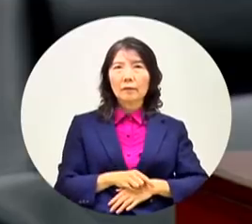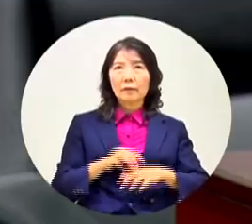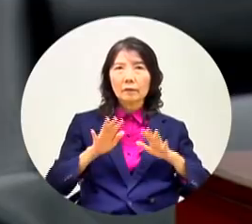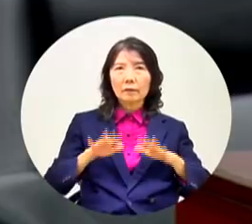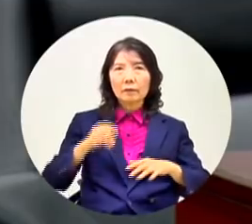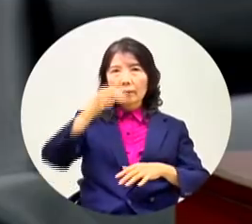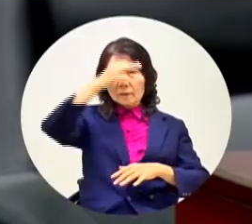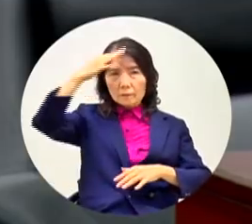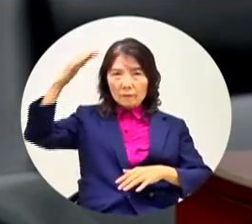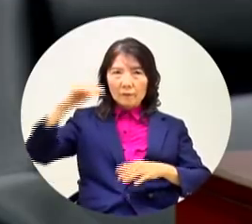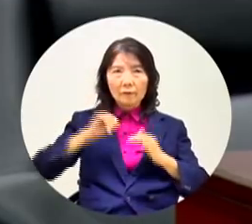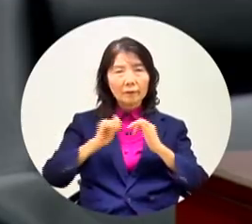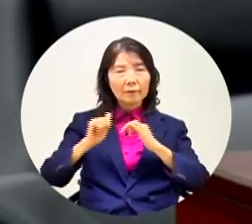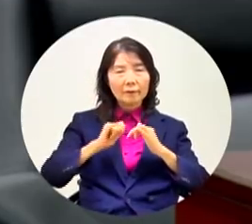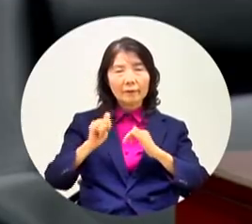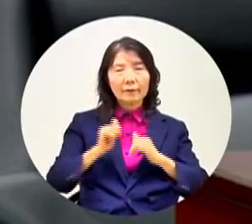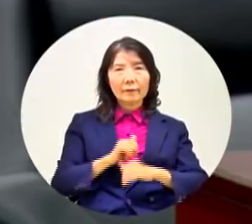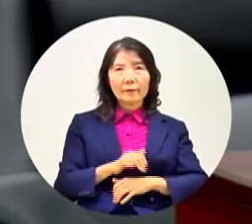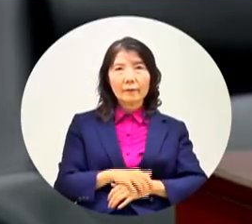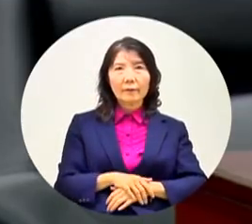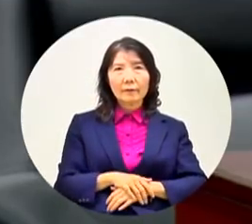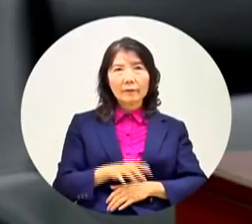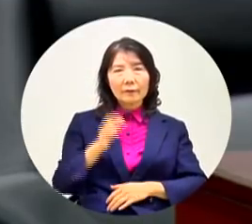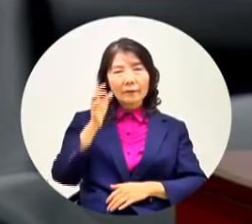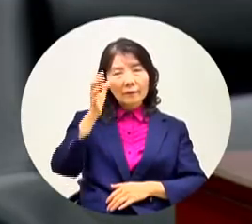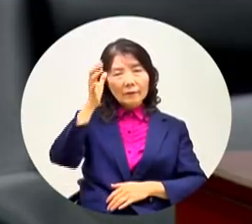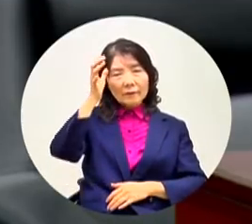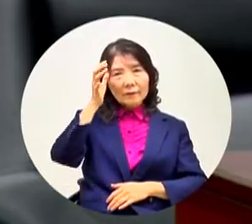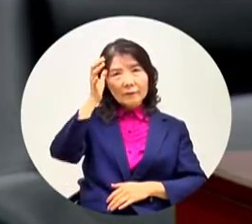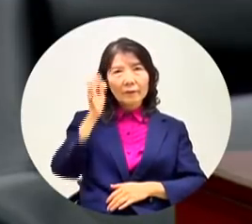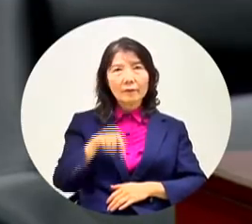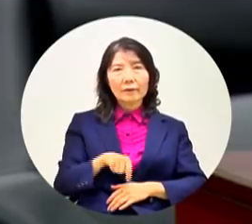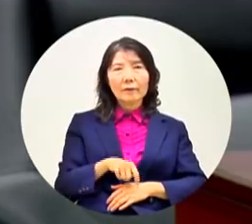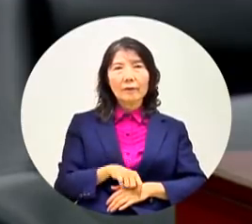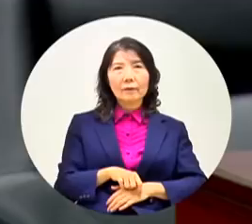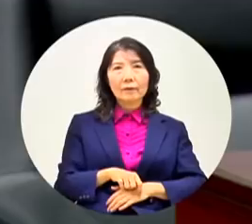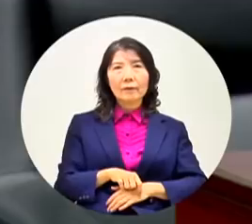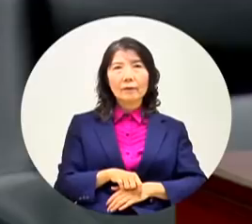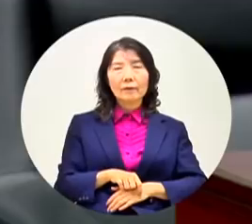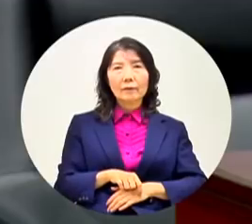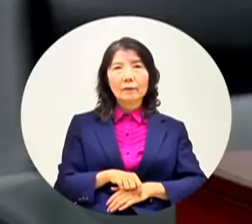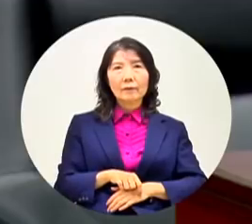人会使讲都期待，啊，